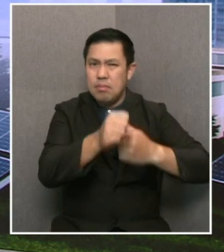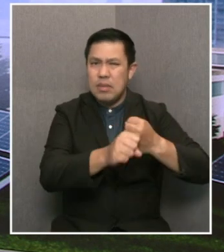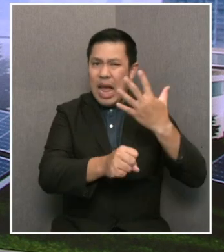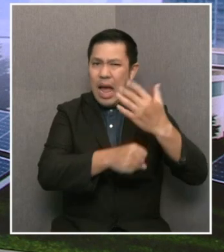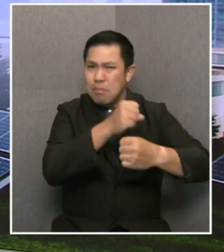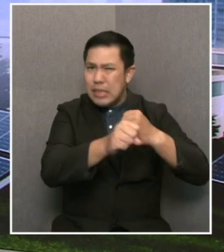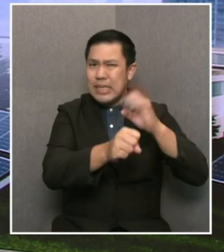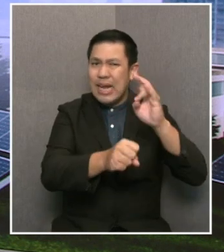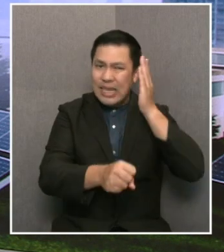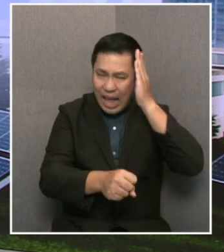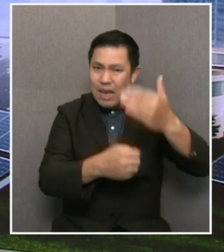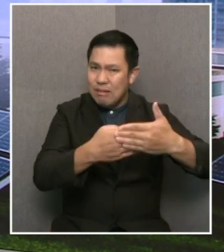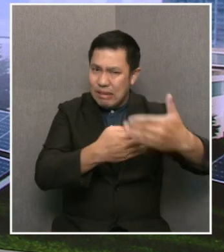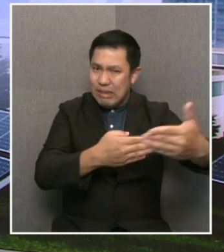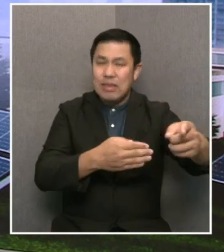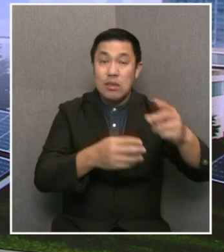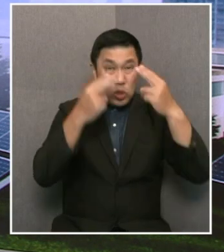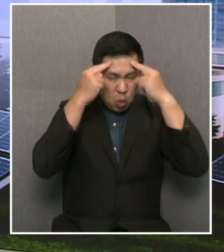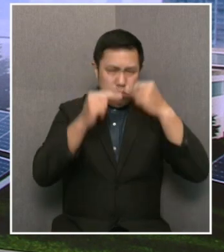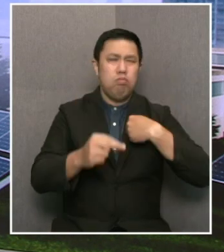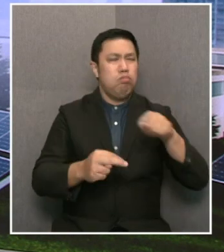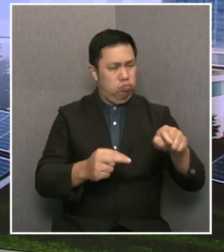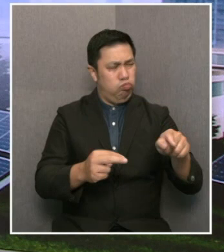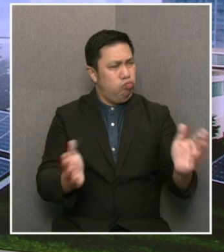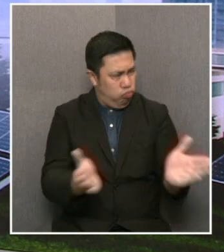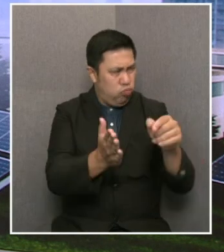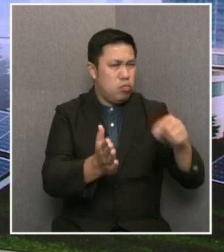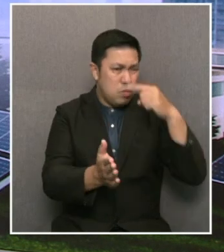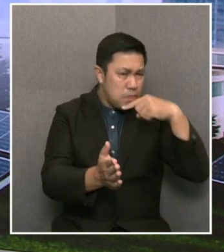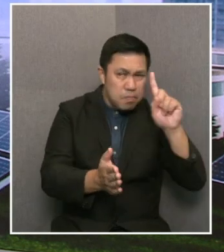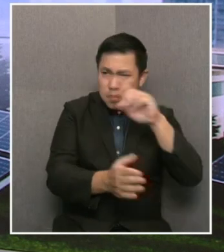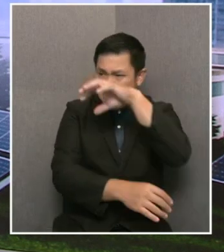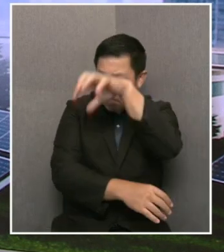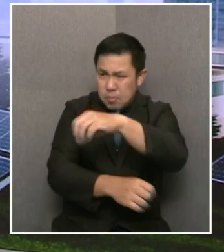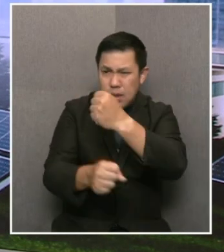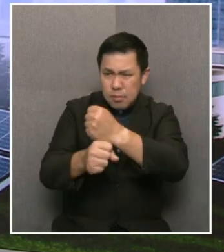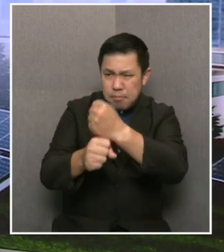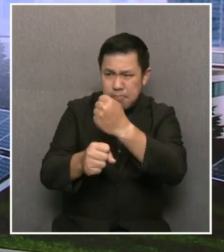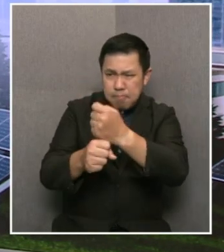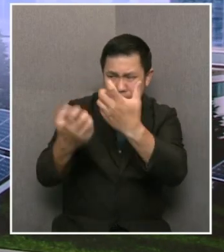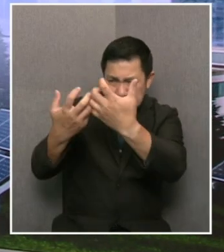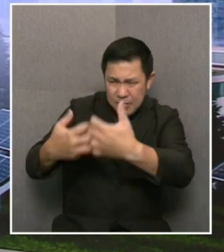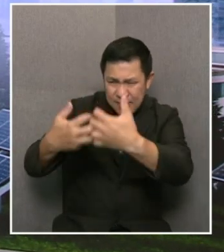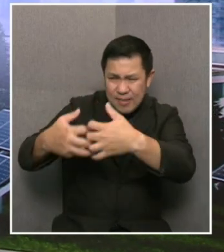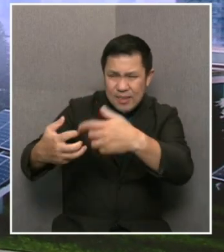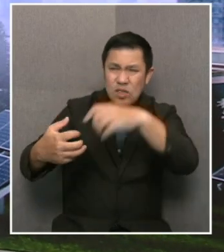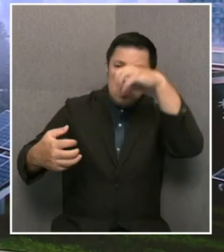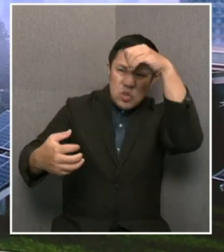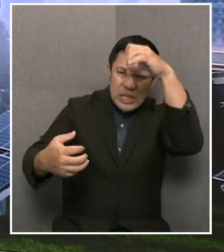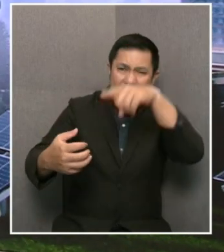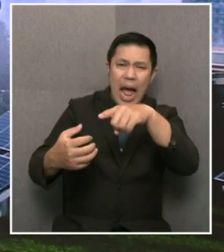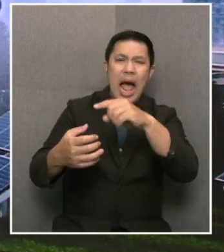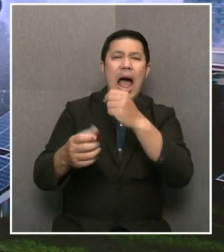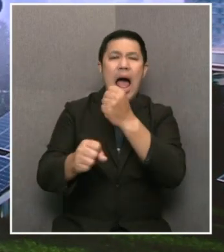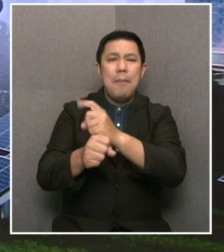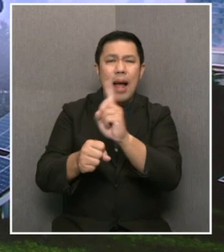กให้ความสำคัญเกี่ยวเรื่องของพลังงานสะอาดเรื่องของพลังงานที่ไทยเราจะต้องไปหาแหล่งพลังงานมาเพิ่มเติมด้วยนอกเหนือจากความที่ประชาชน